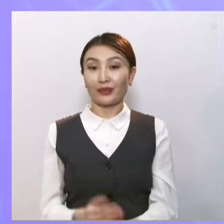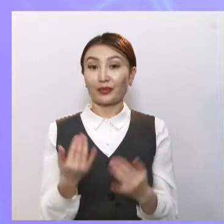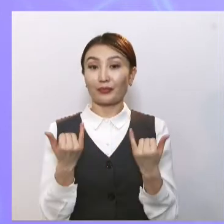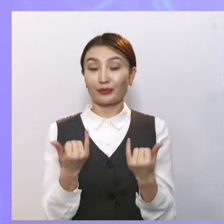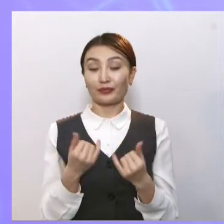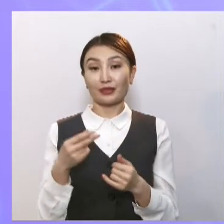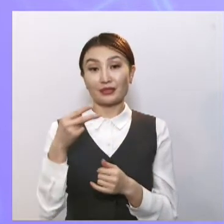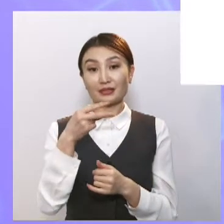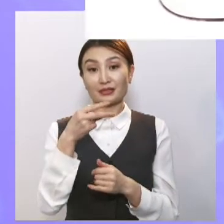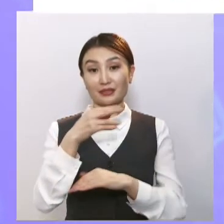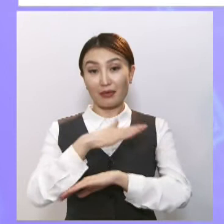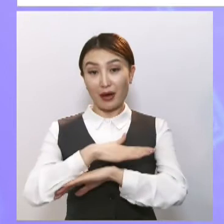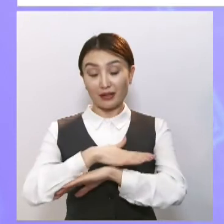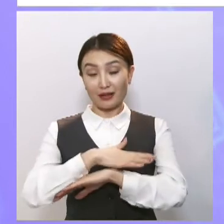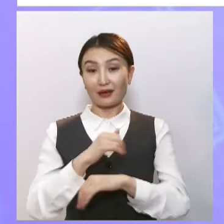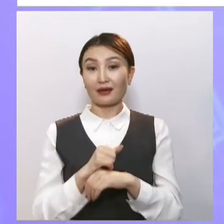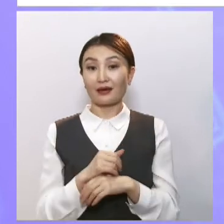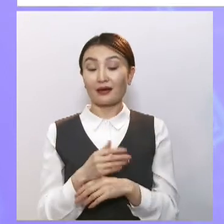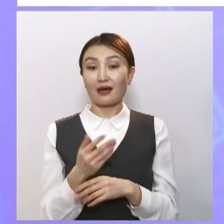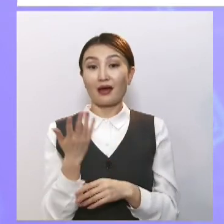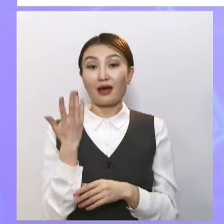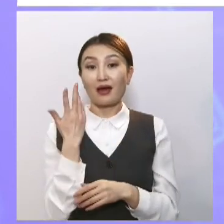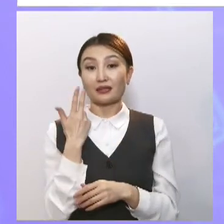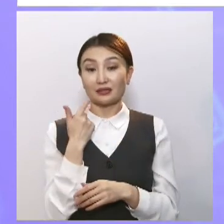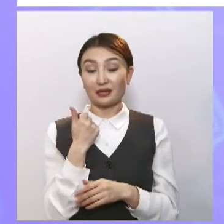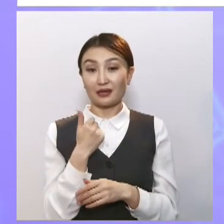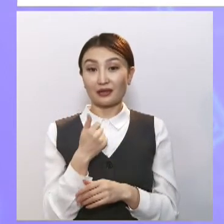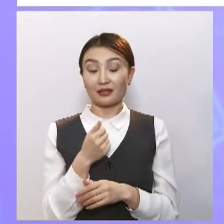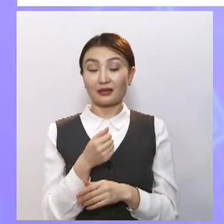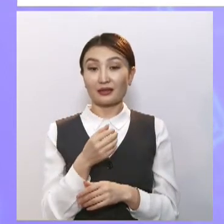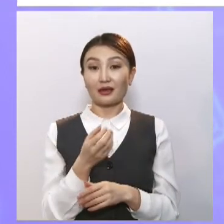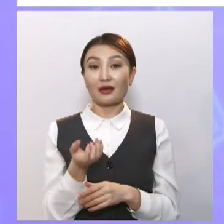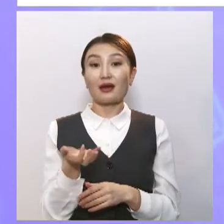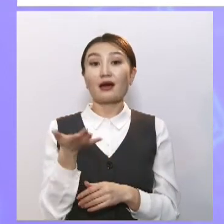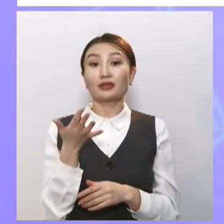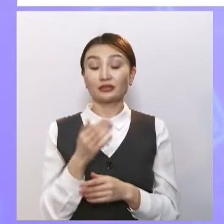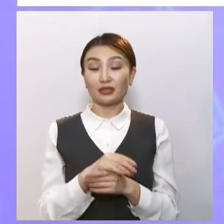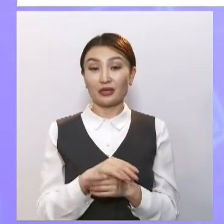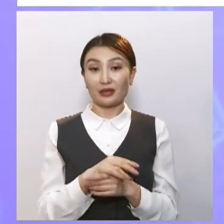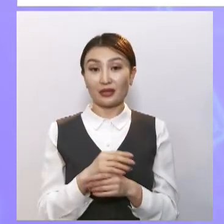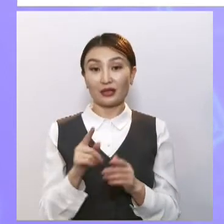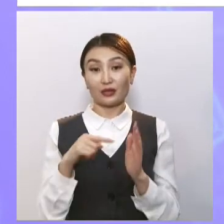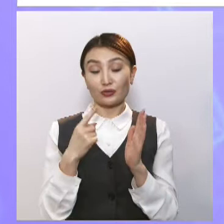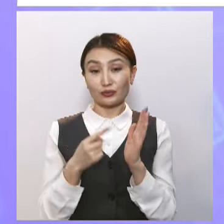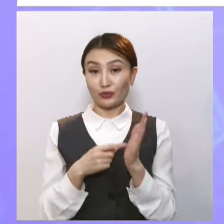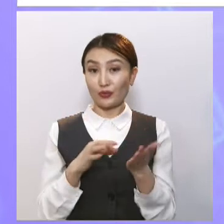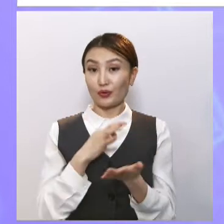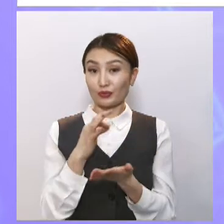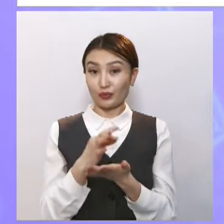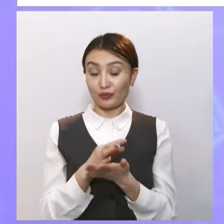Бүгүн сабакта балдар, качан, канчада деген суроого жооп